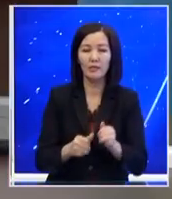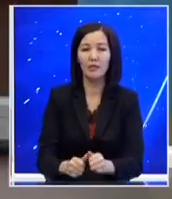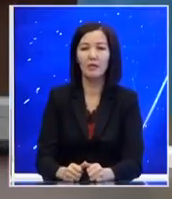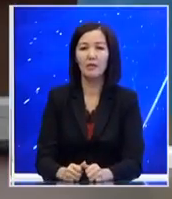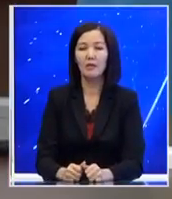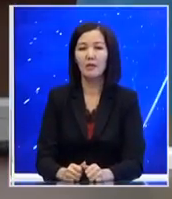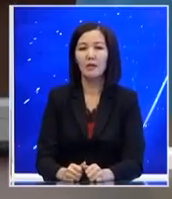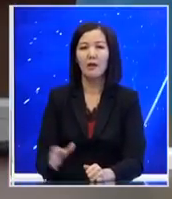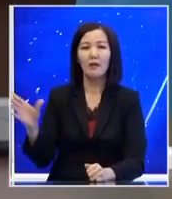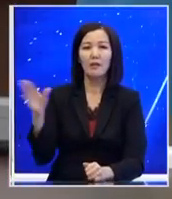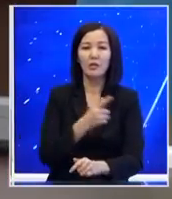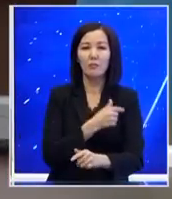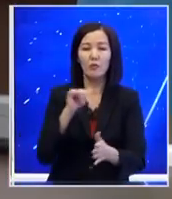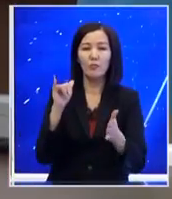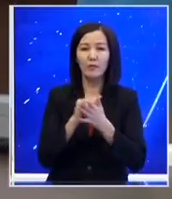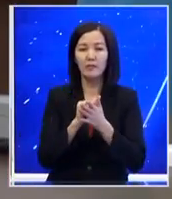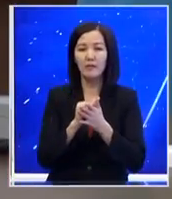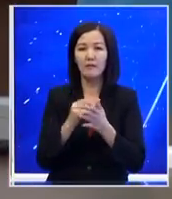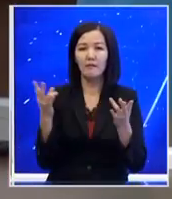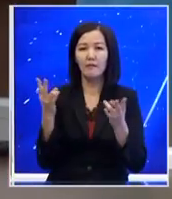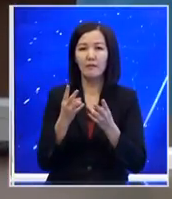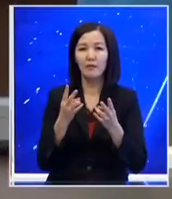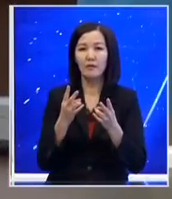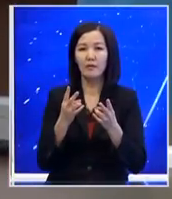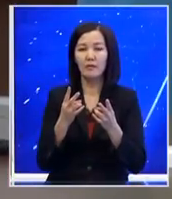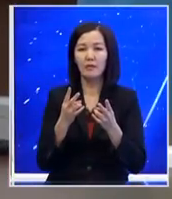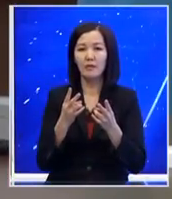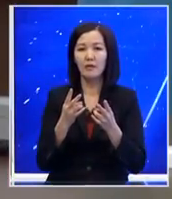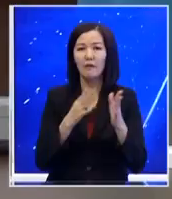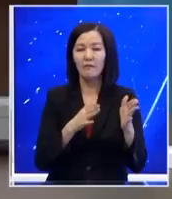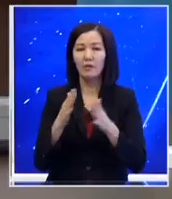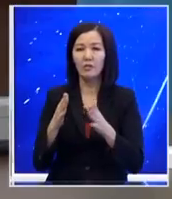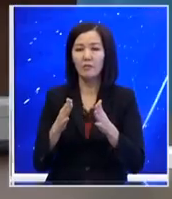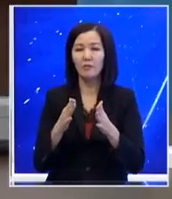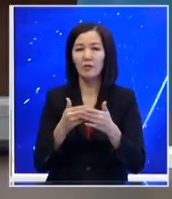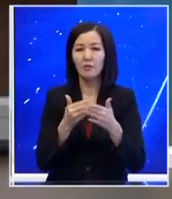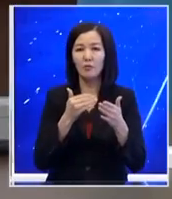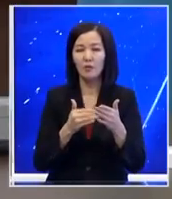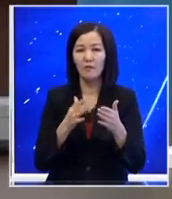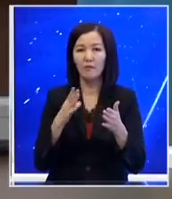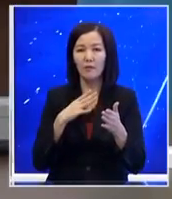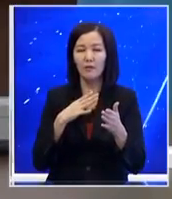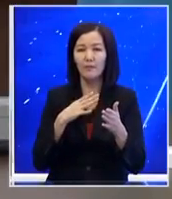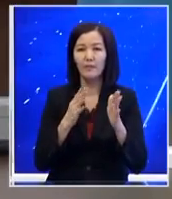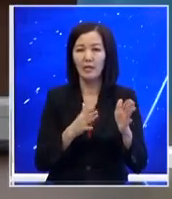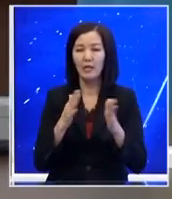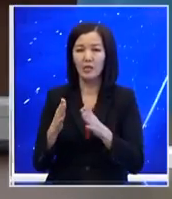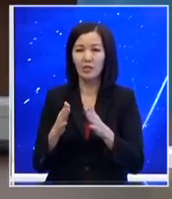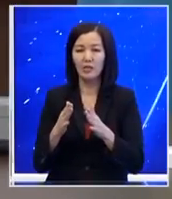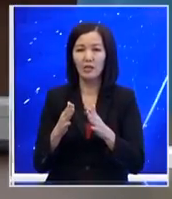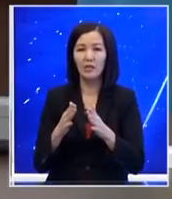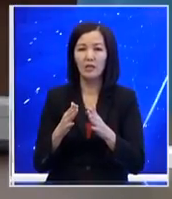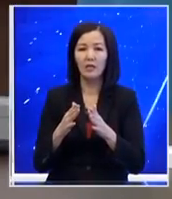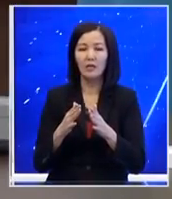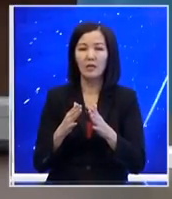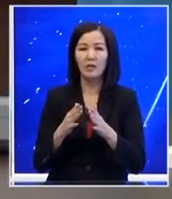эти блокпосты все должны работать в таком же режиме, как до этого было налажено. Нигде срыва